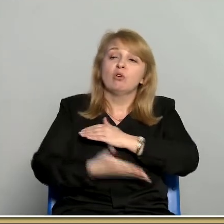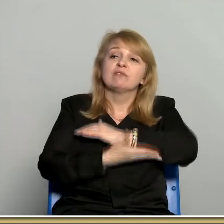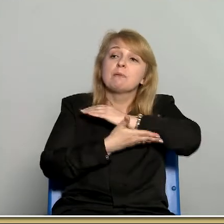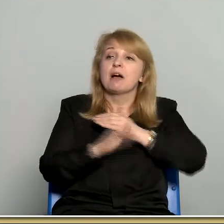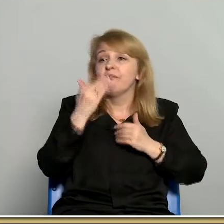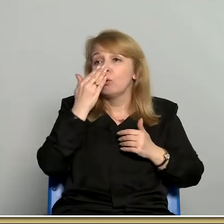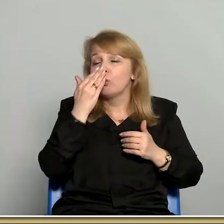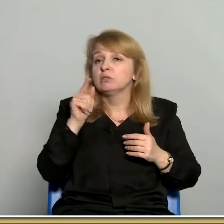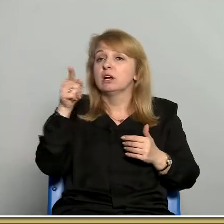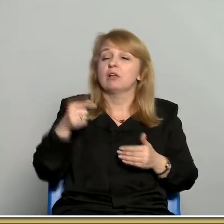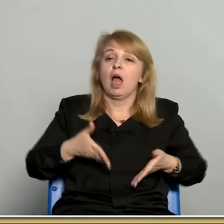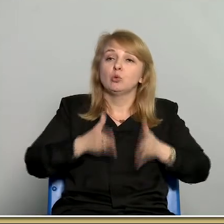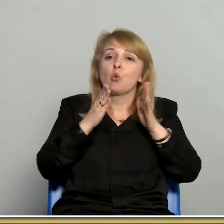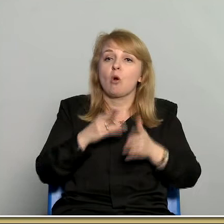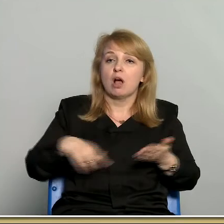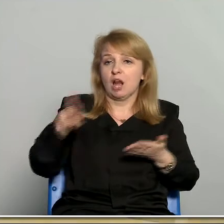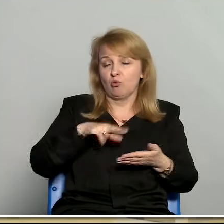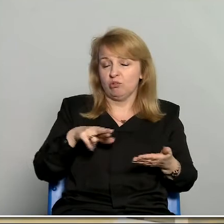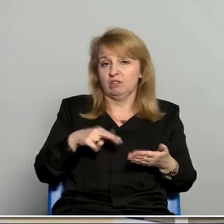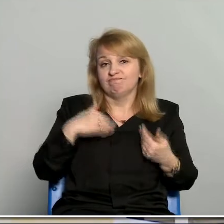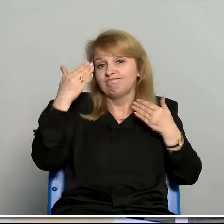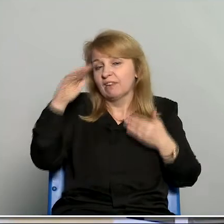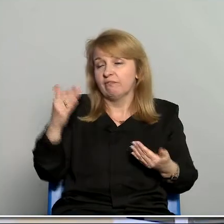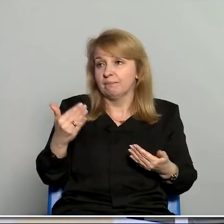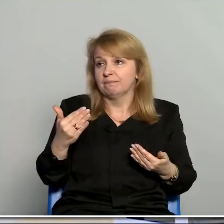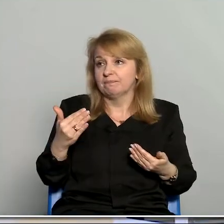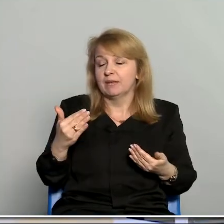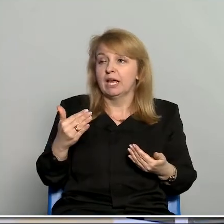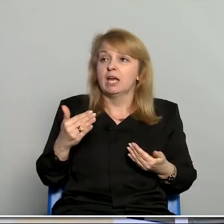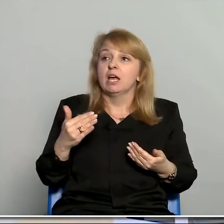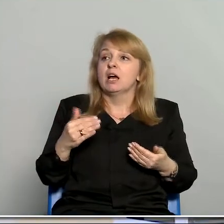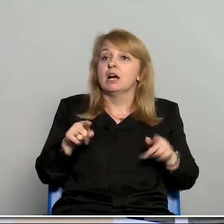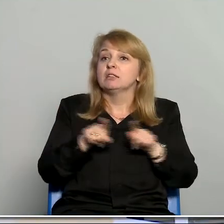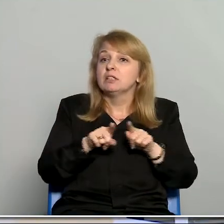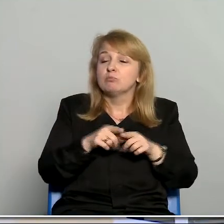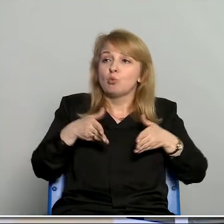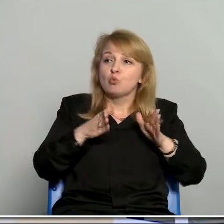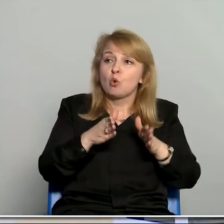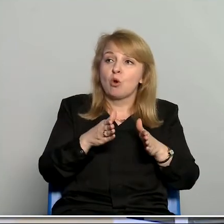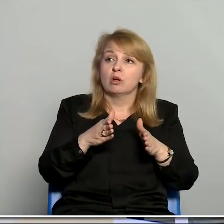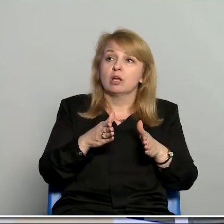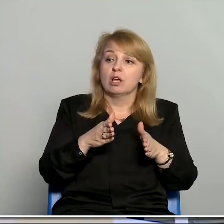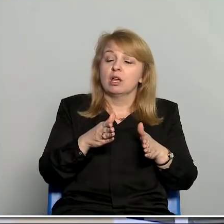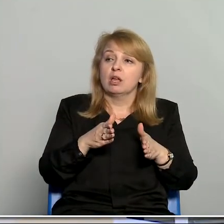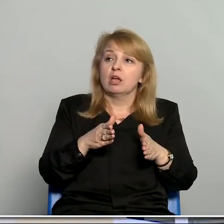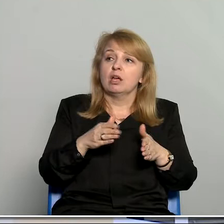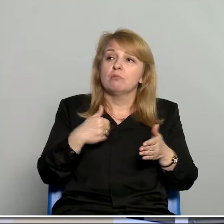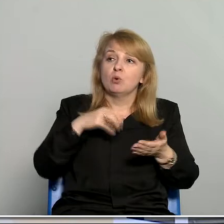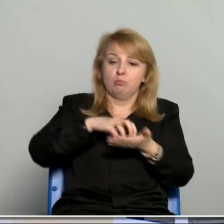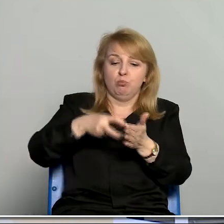dla dróg regionalnych i dróg przewidzianych, dróg lokalnych.